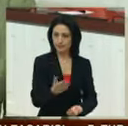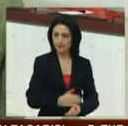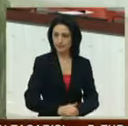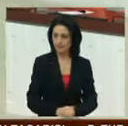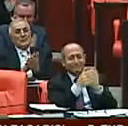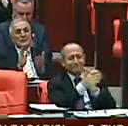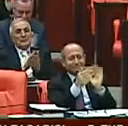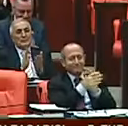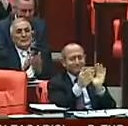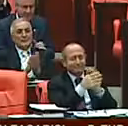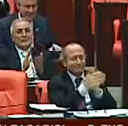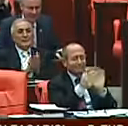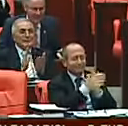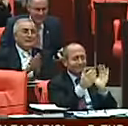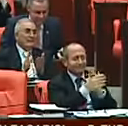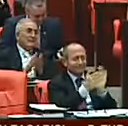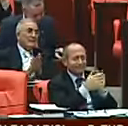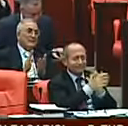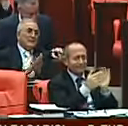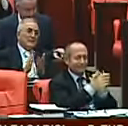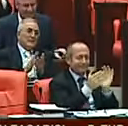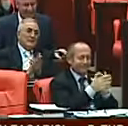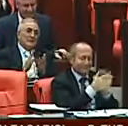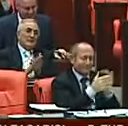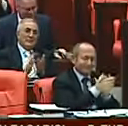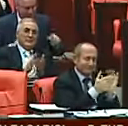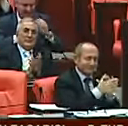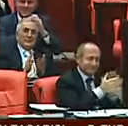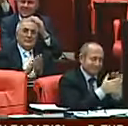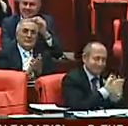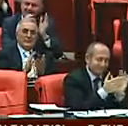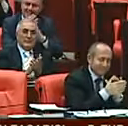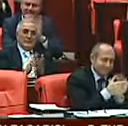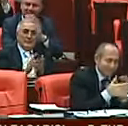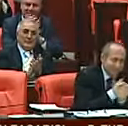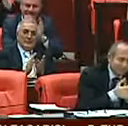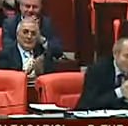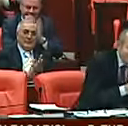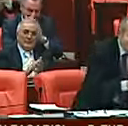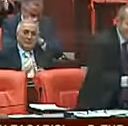Teşekkür ederim Sayın Pavey. Kahraman